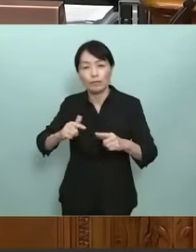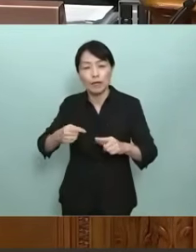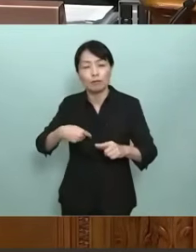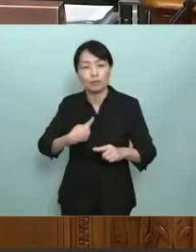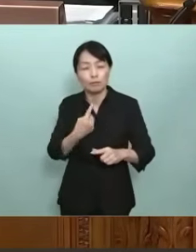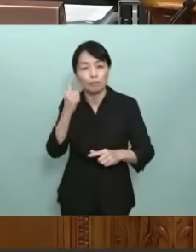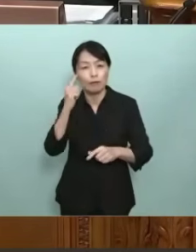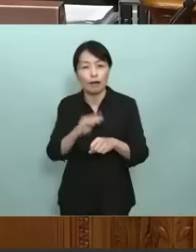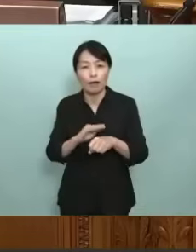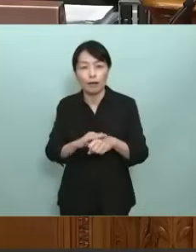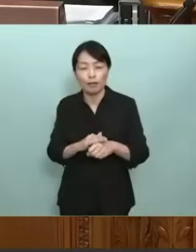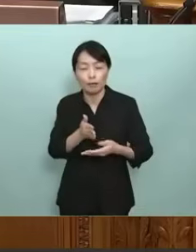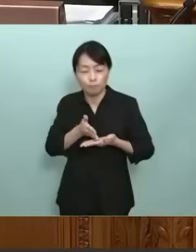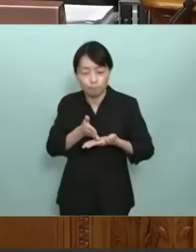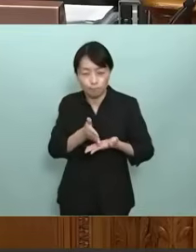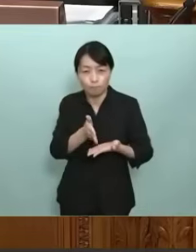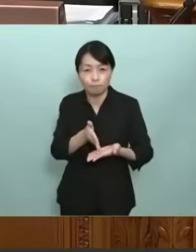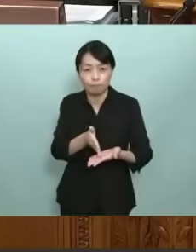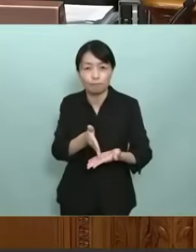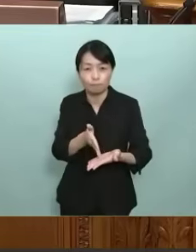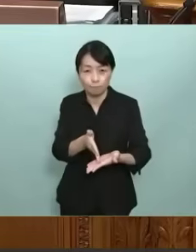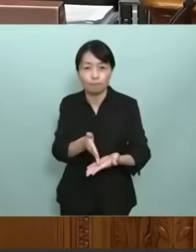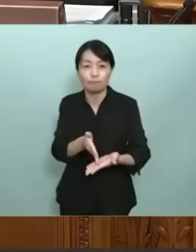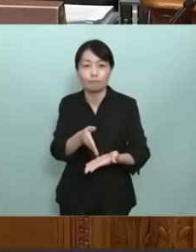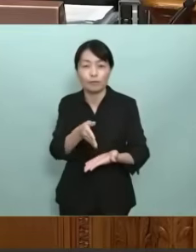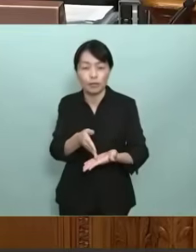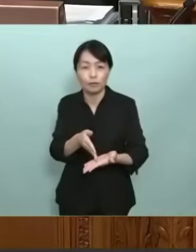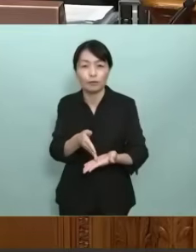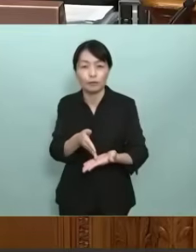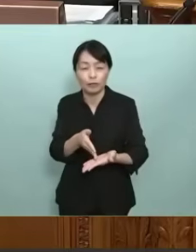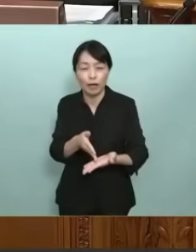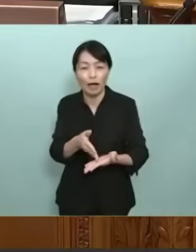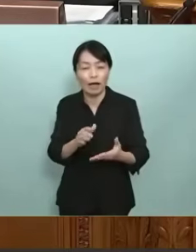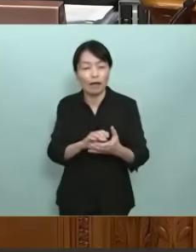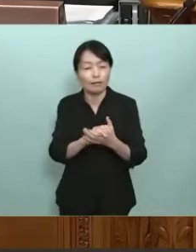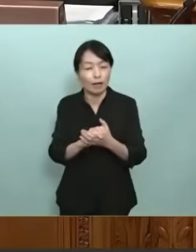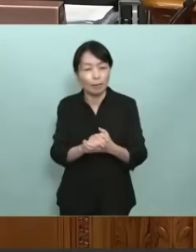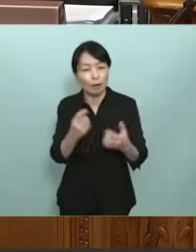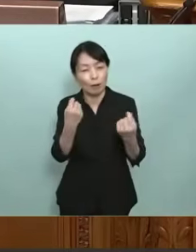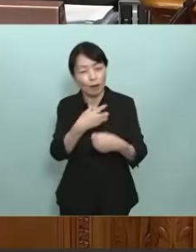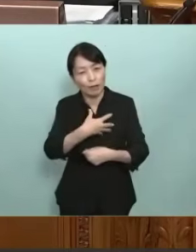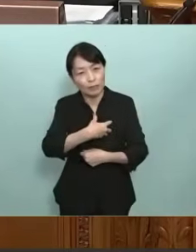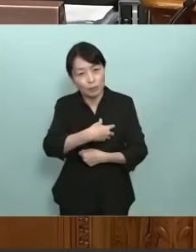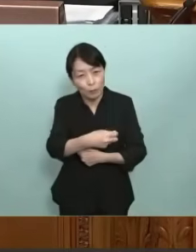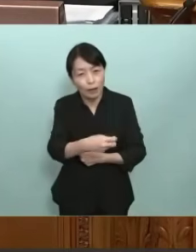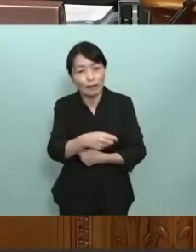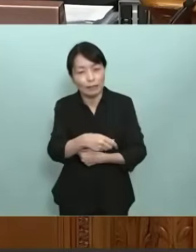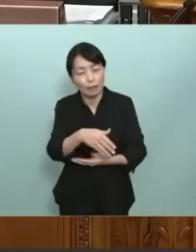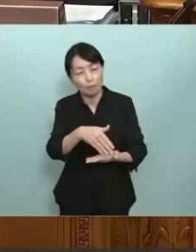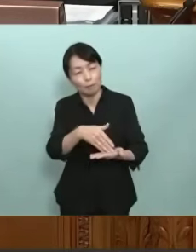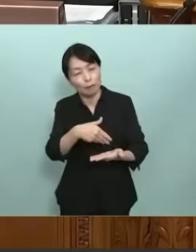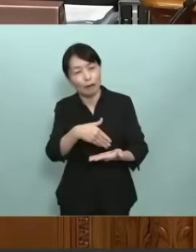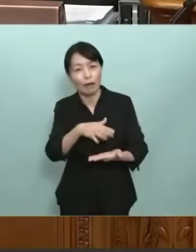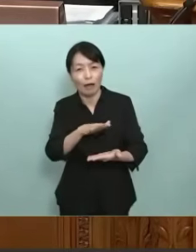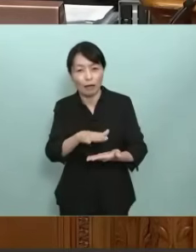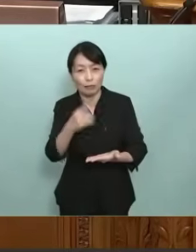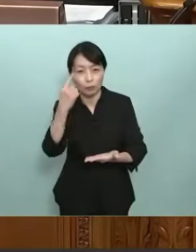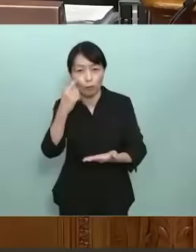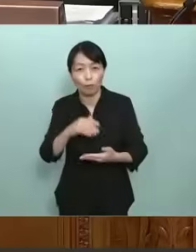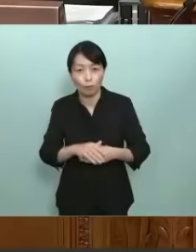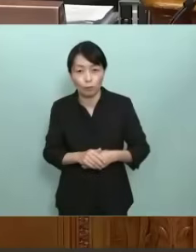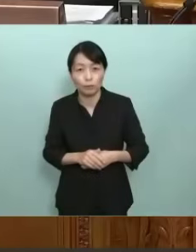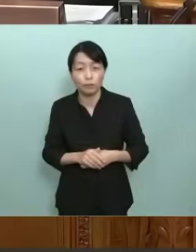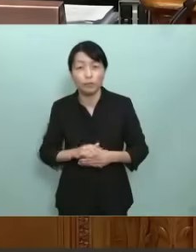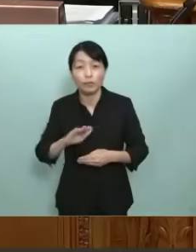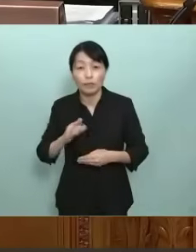こなかったその姿勢は時として仲間から誤解され疎まれたこともあったと挨拶しますしかし